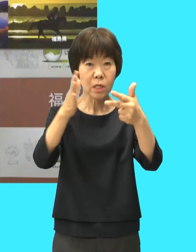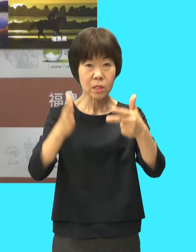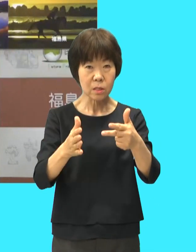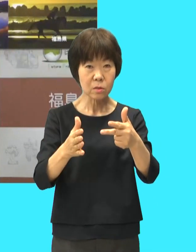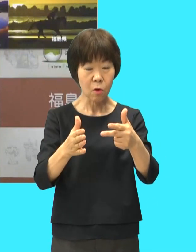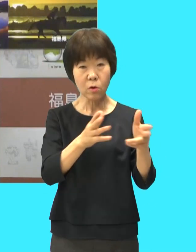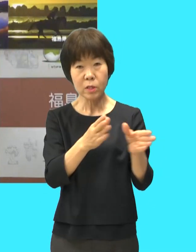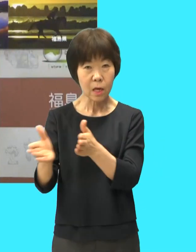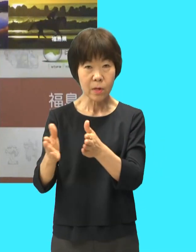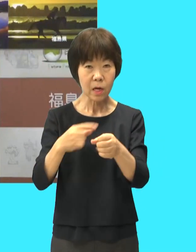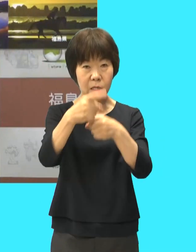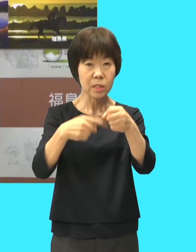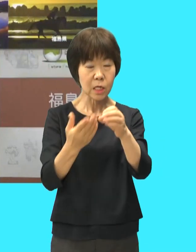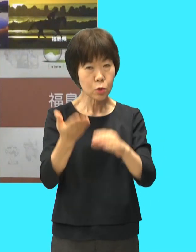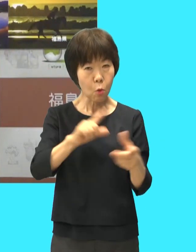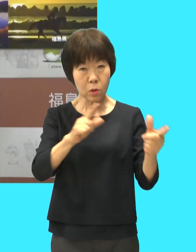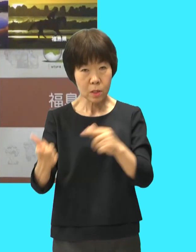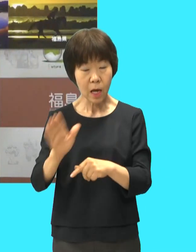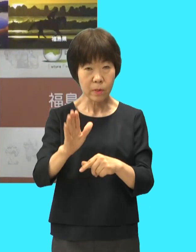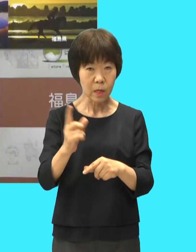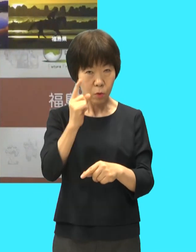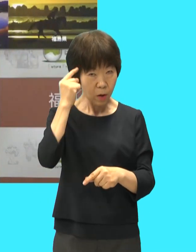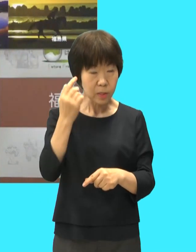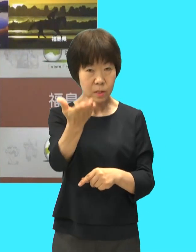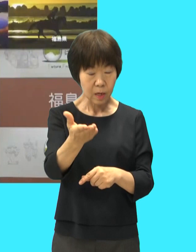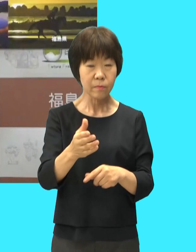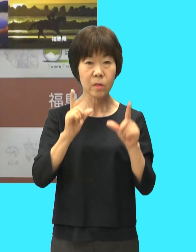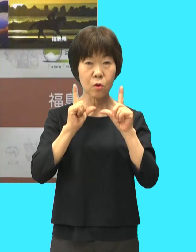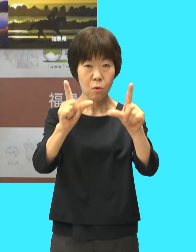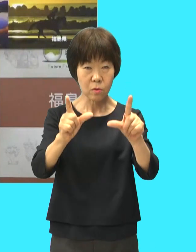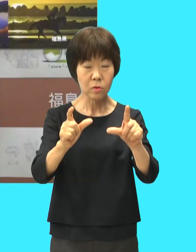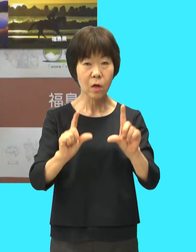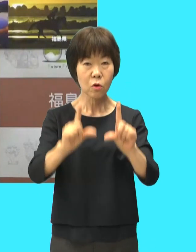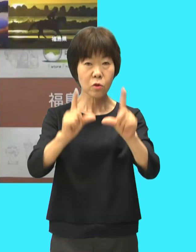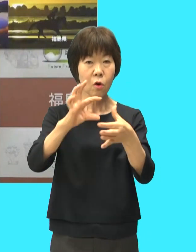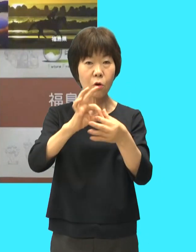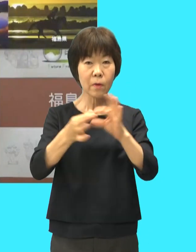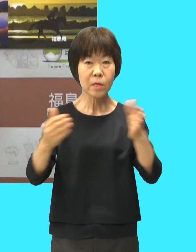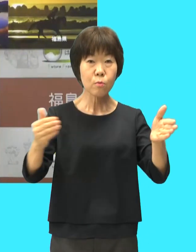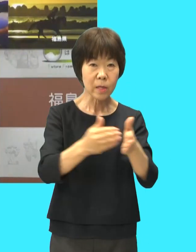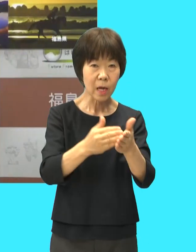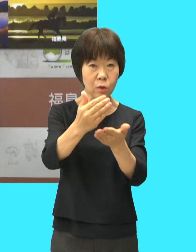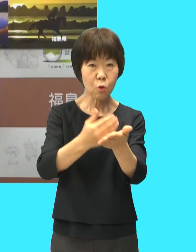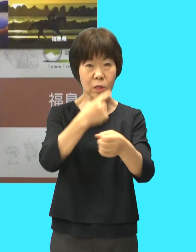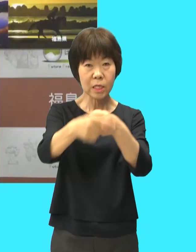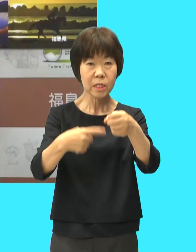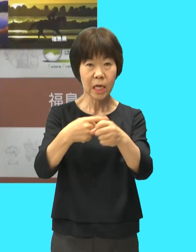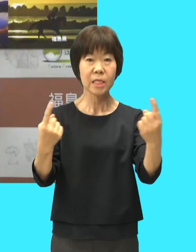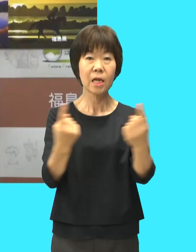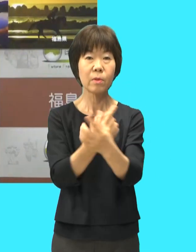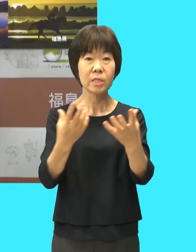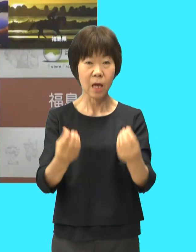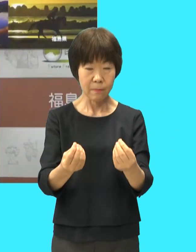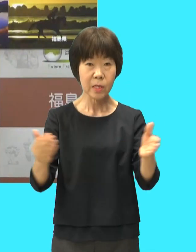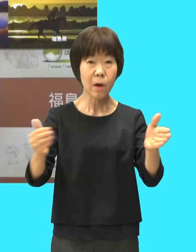がそういった点について知事の受け止めをお聞かせください東京オリンピックまであと1年ということになりました